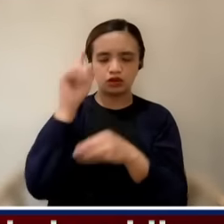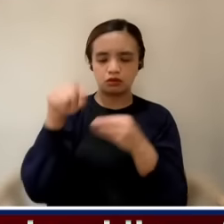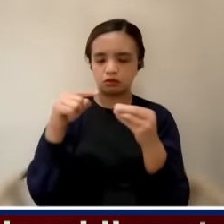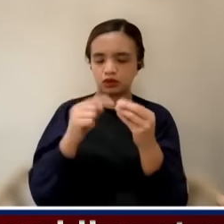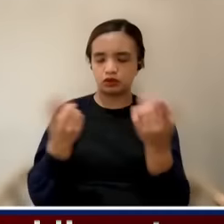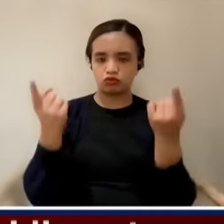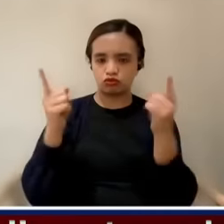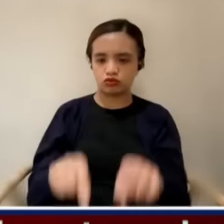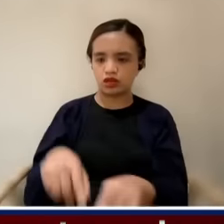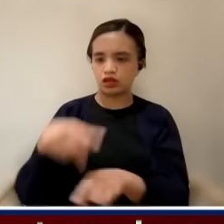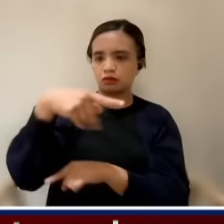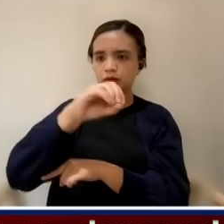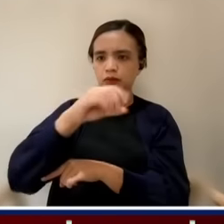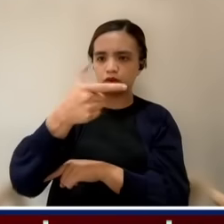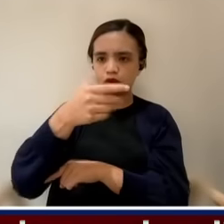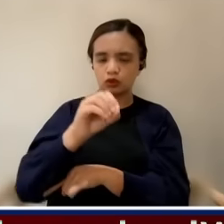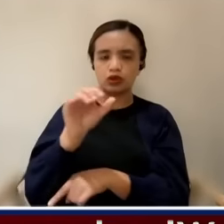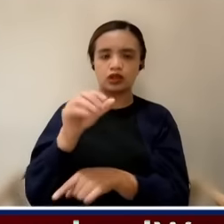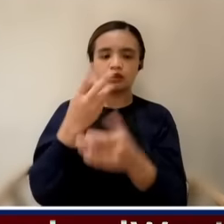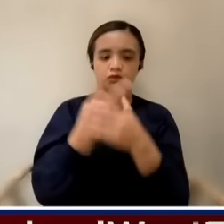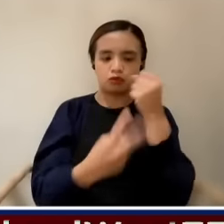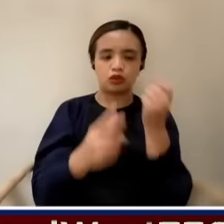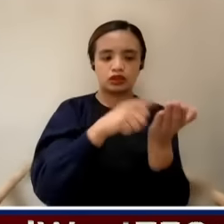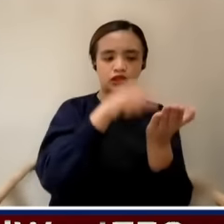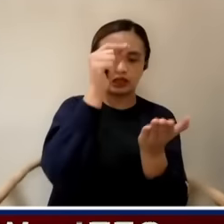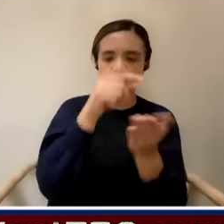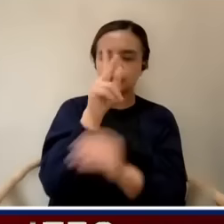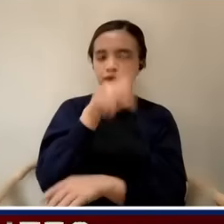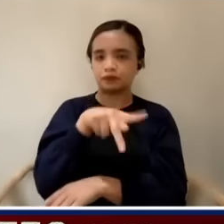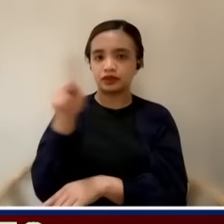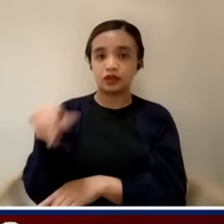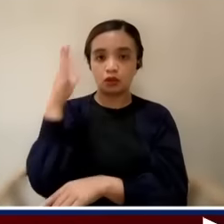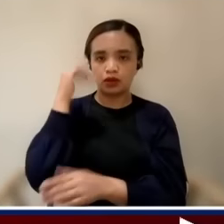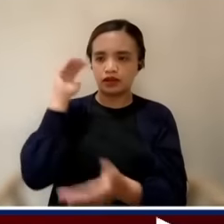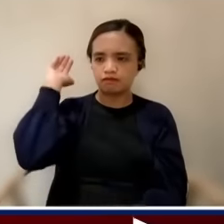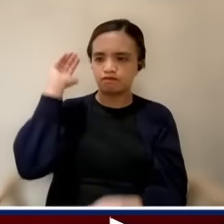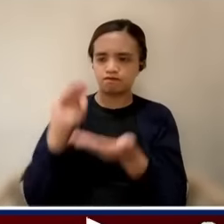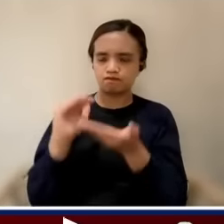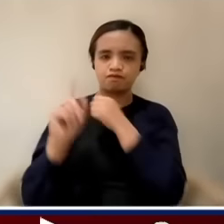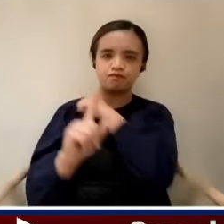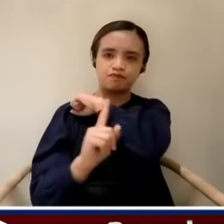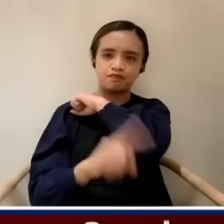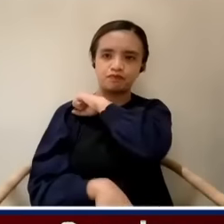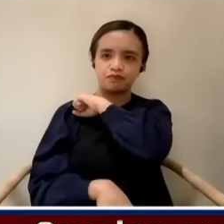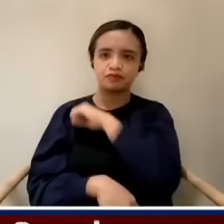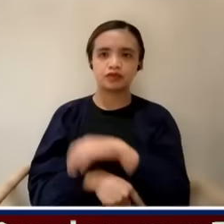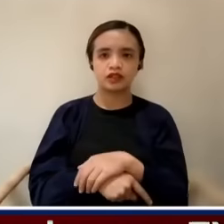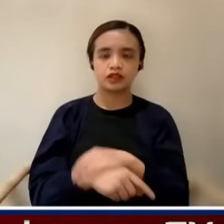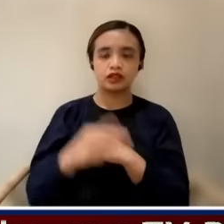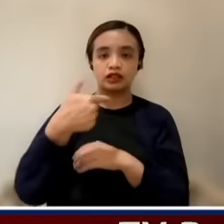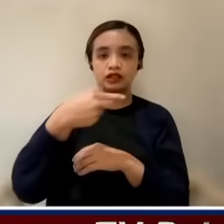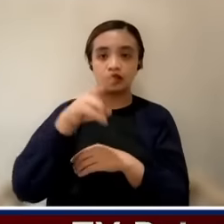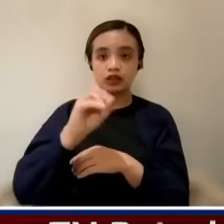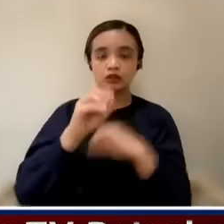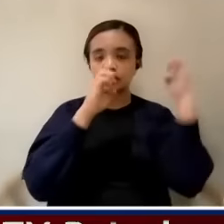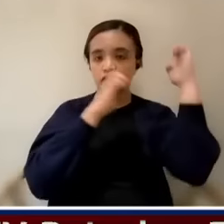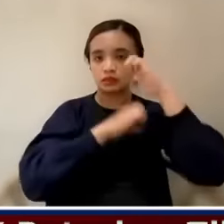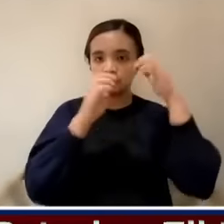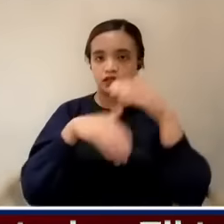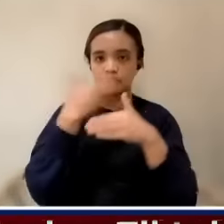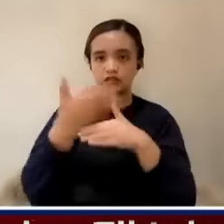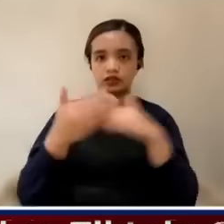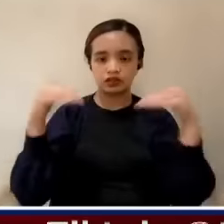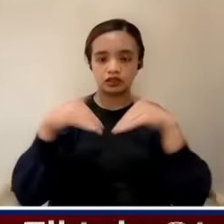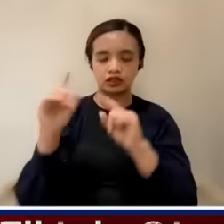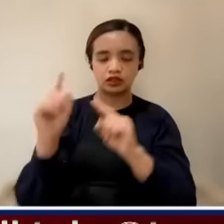at Porac, Pampanga para mabawasan ang kanyang pananagutan. Inaasahang dadalo si Go sa susunod na pagdinig ng Senado tungkol